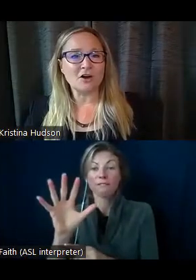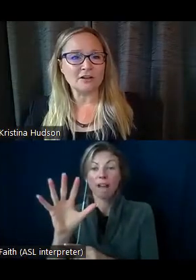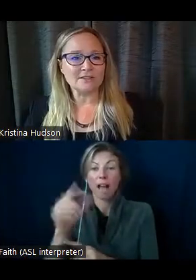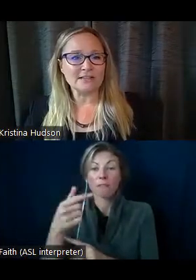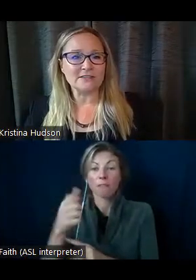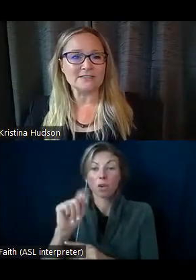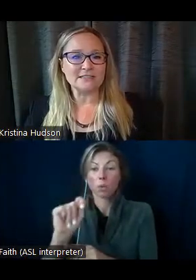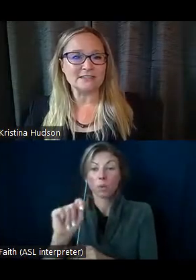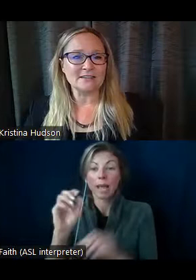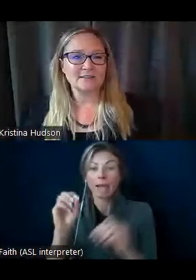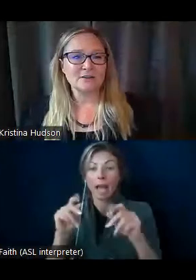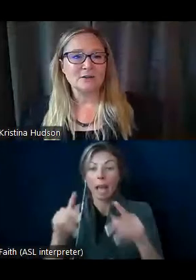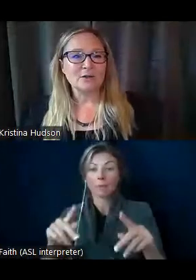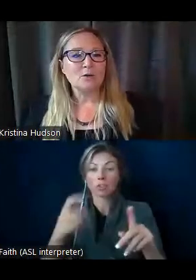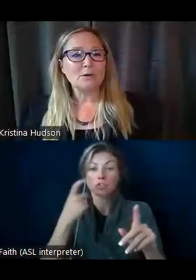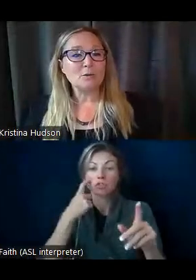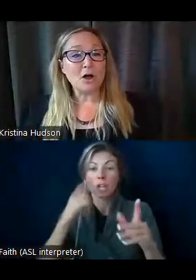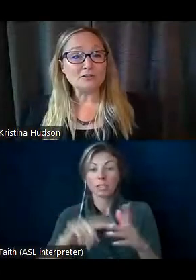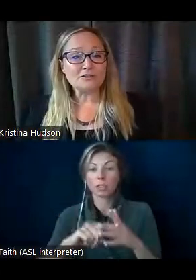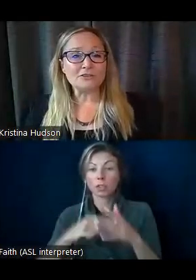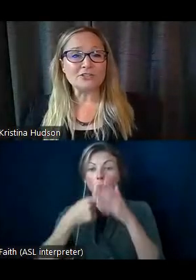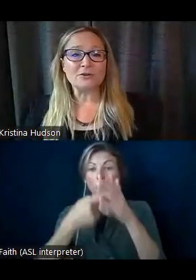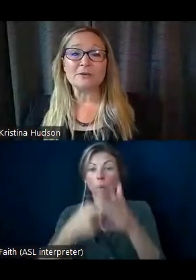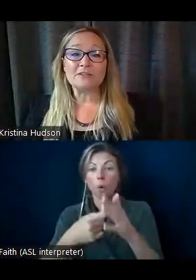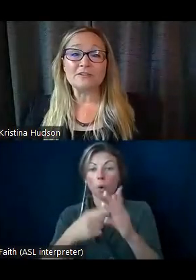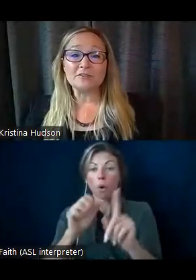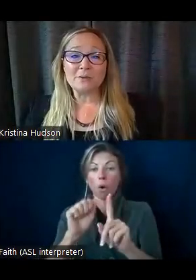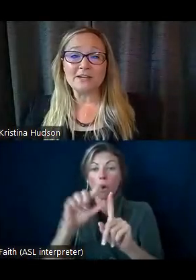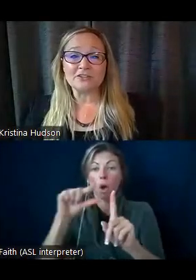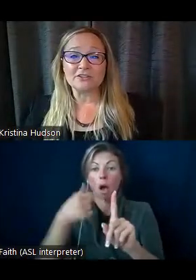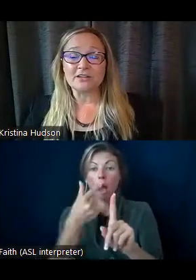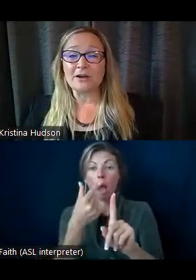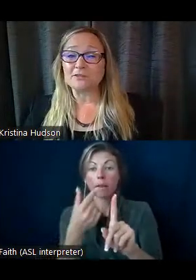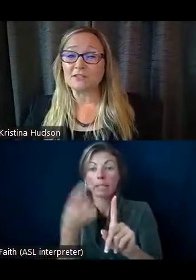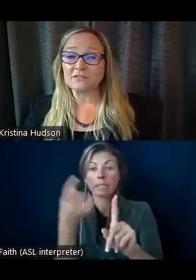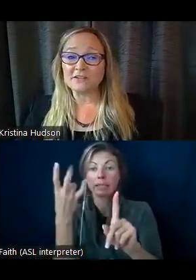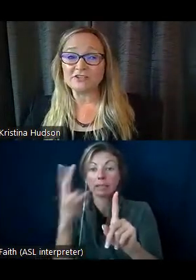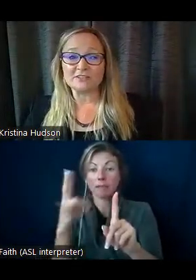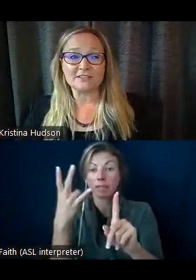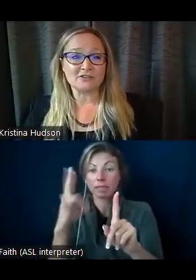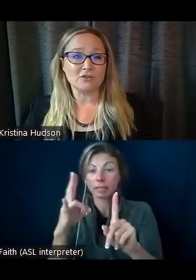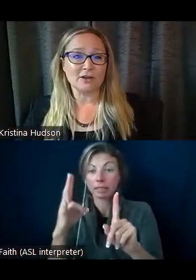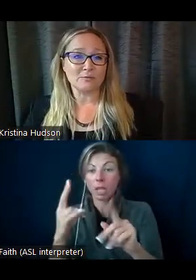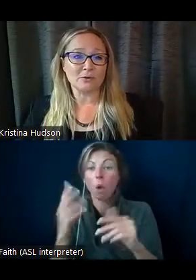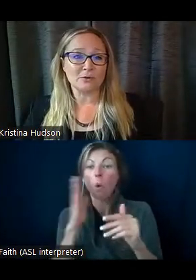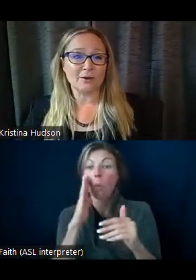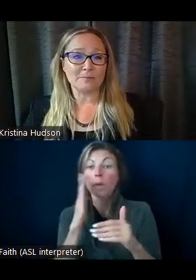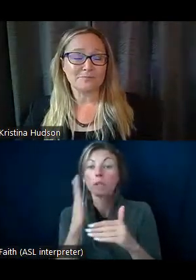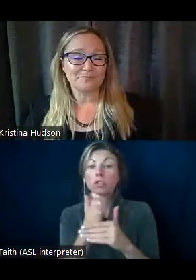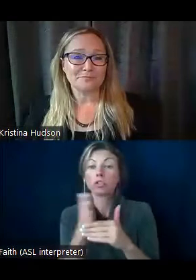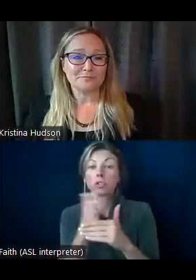자금을 신청하는 과정에 대한 설명을 드리도록 하겠습니다.